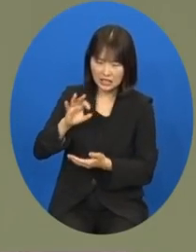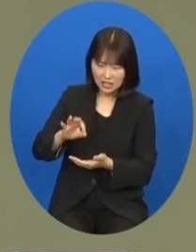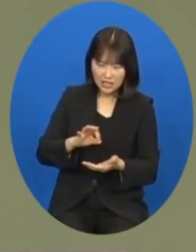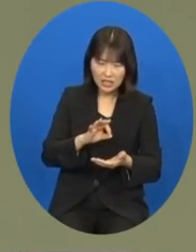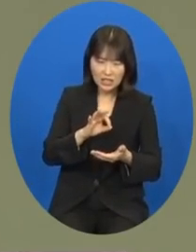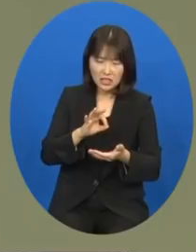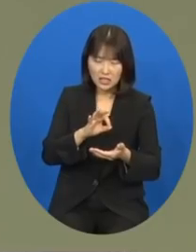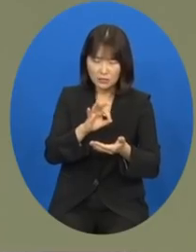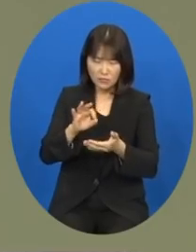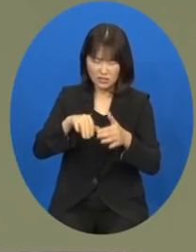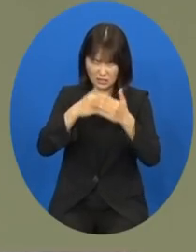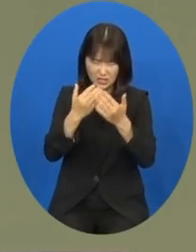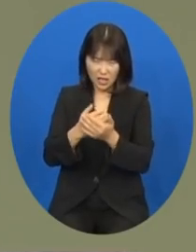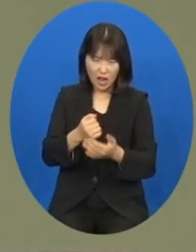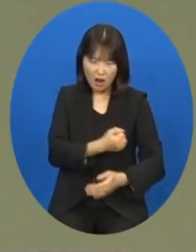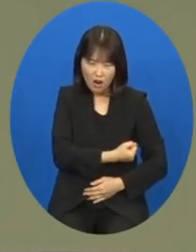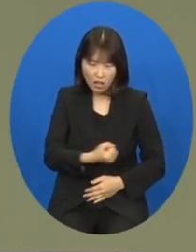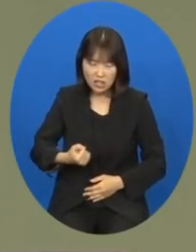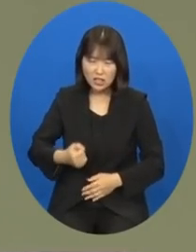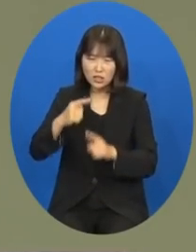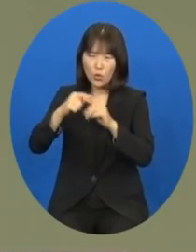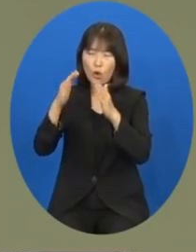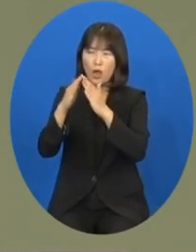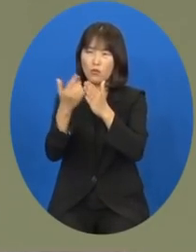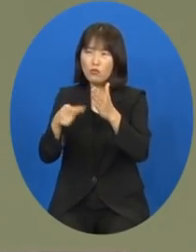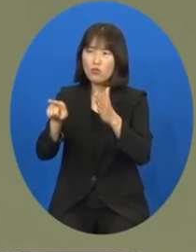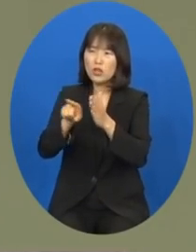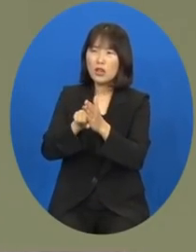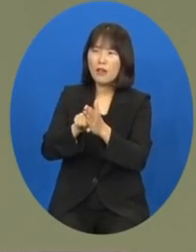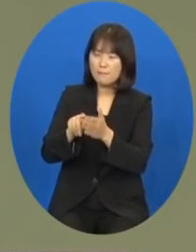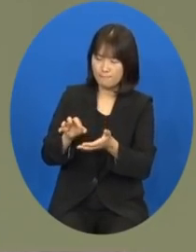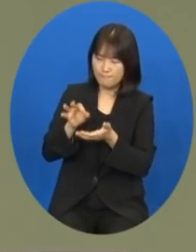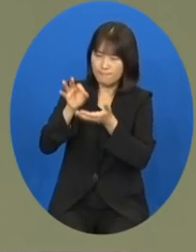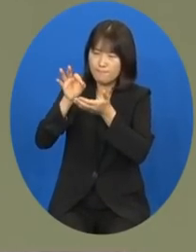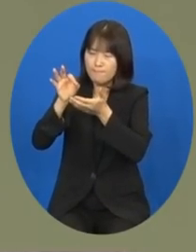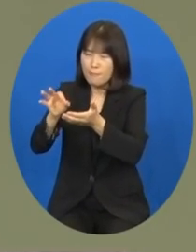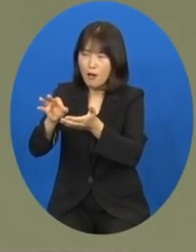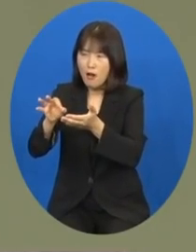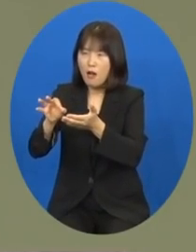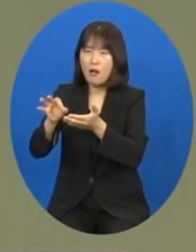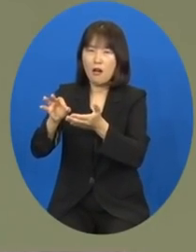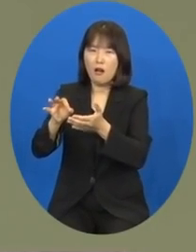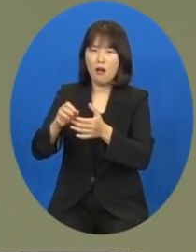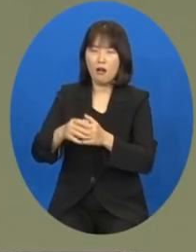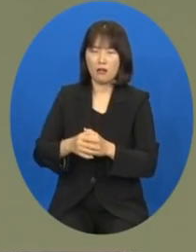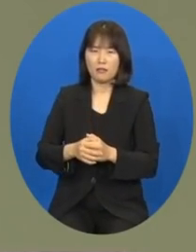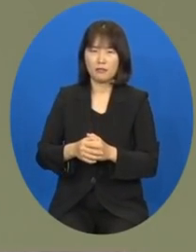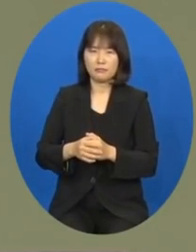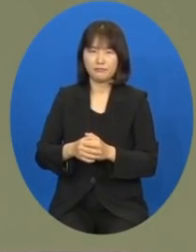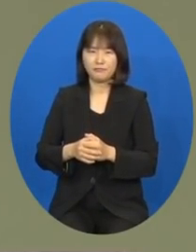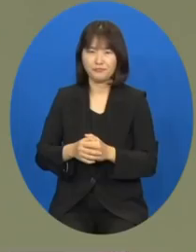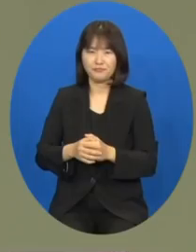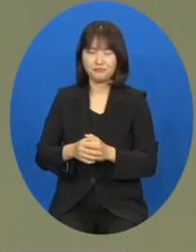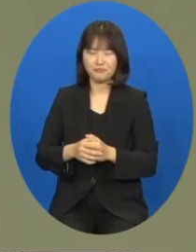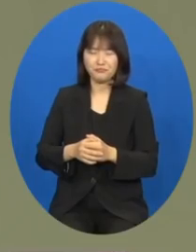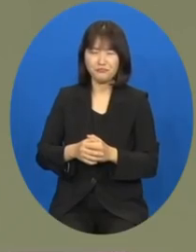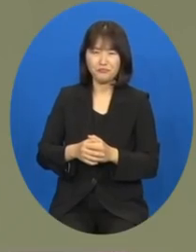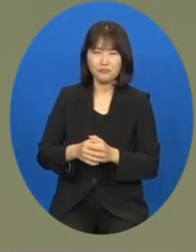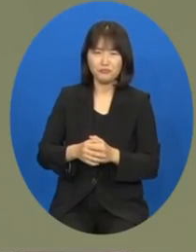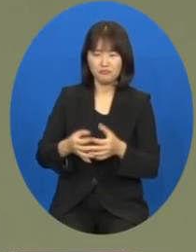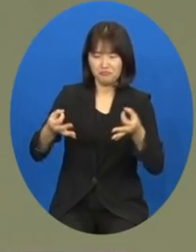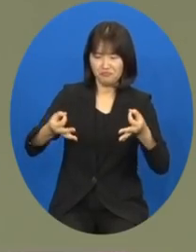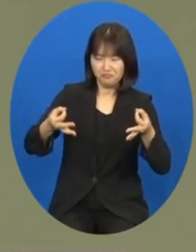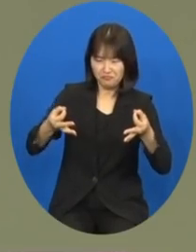헌신하면서 교회를 위해 하는지 그렇게 보이고 싶었던 명의의 욕 그 욕심에